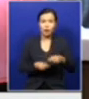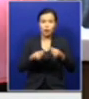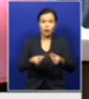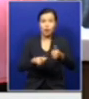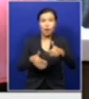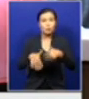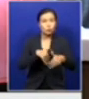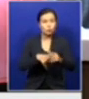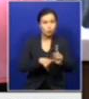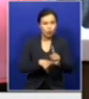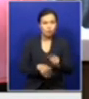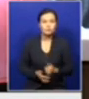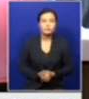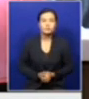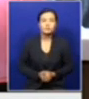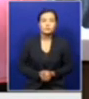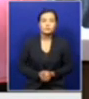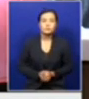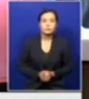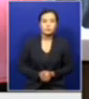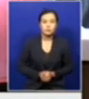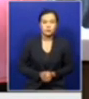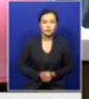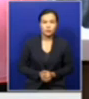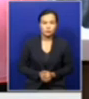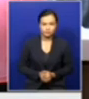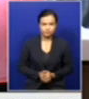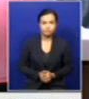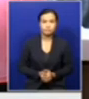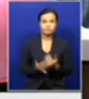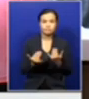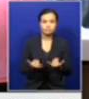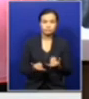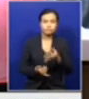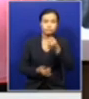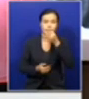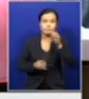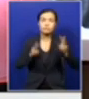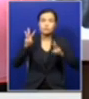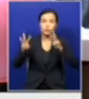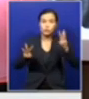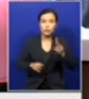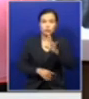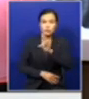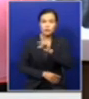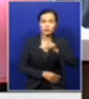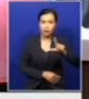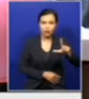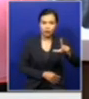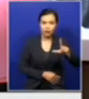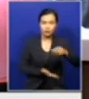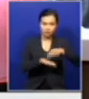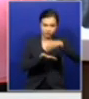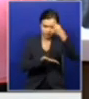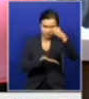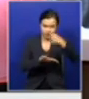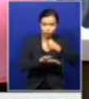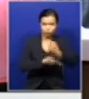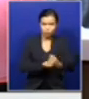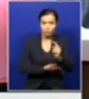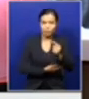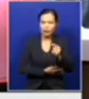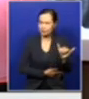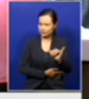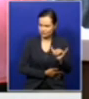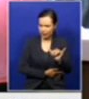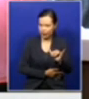างไรขณะนี้ค่ะมีคนตกงานอยู่ประมาณ7 ล้านคนยังไม่รวมน้องๆนักศึกษานะคะที่จบใหม่อีก